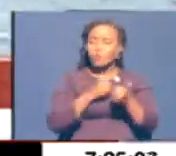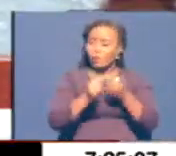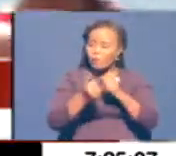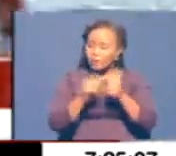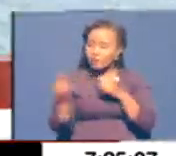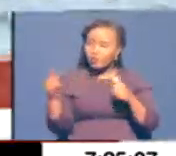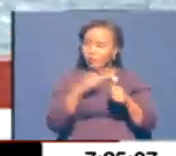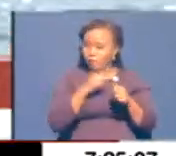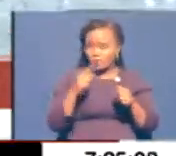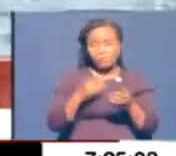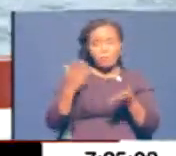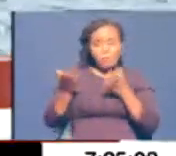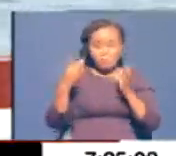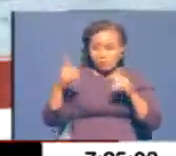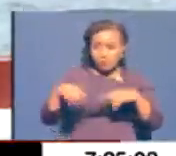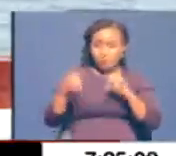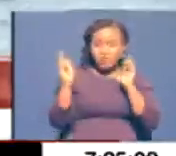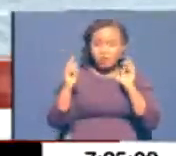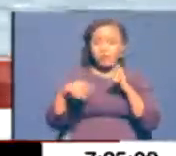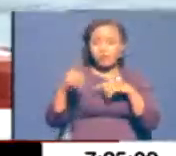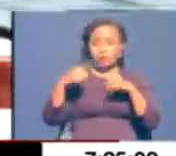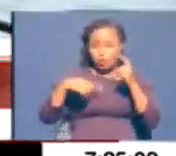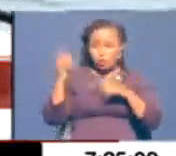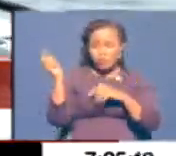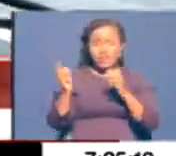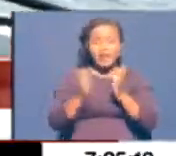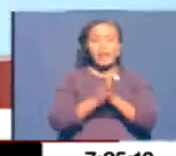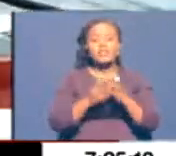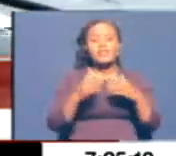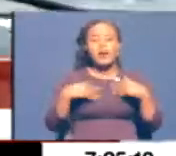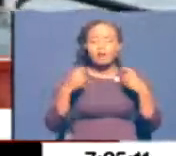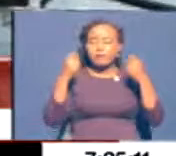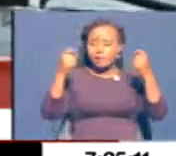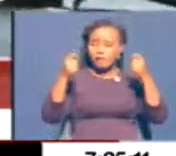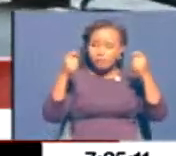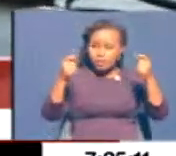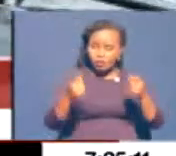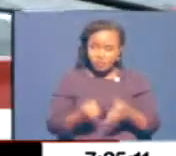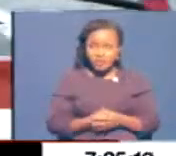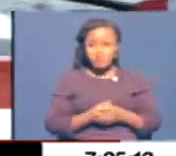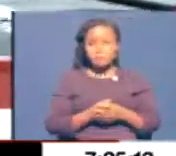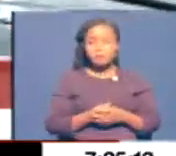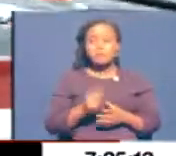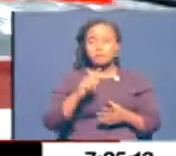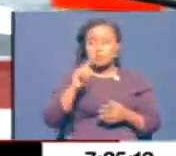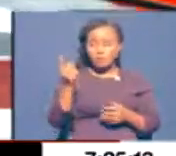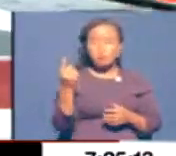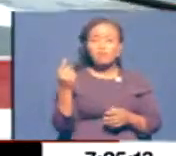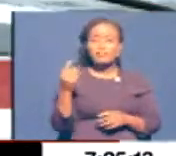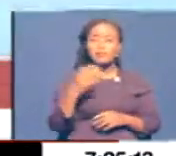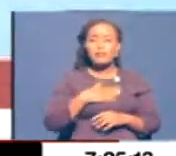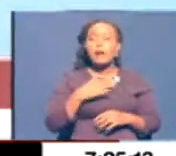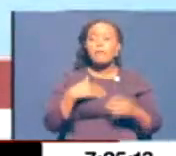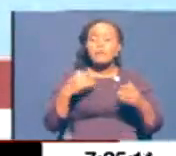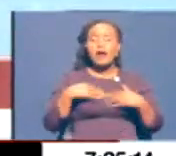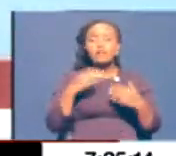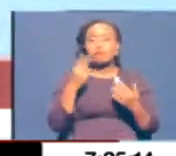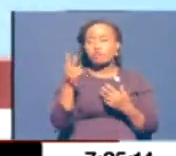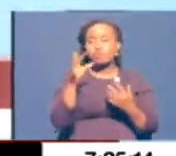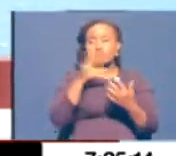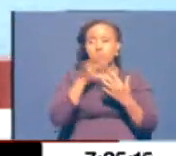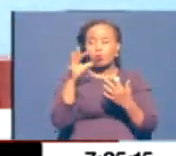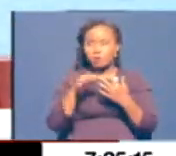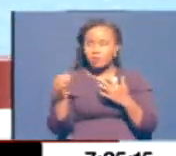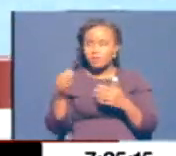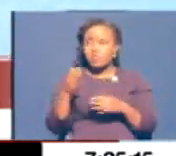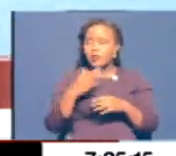yeye atapita katikati yao na kupanda kwenye jukwaa. Kwanza niko na objectives mbili. Moja, sitaki kuwa wa mwisho.